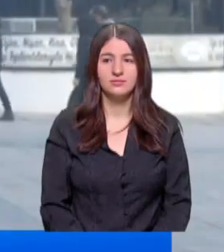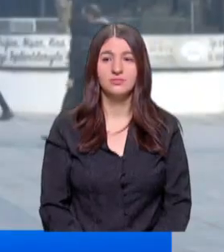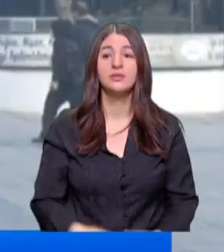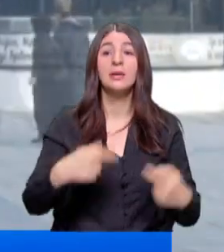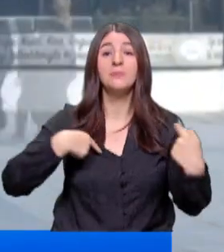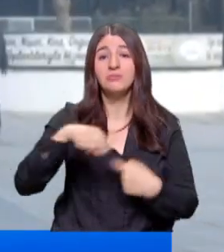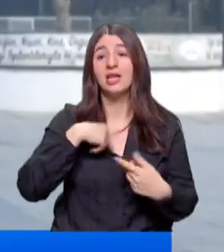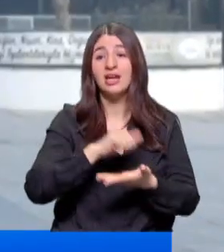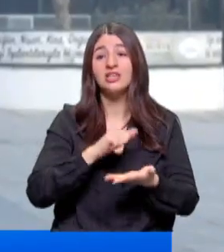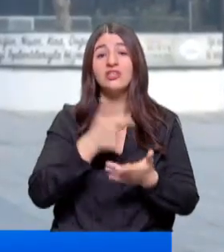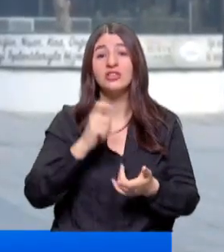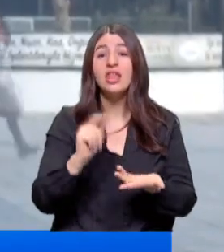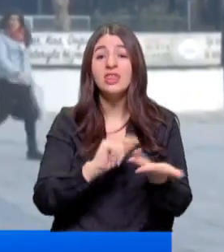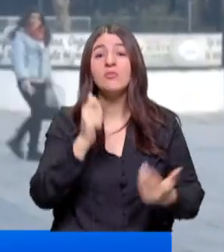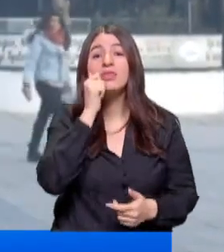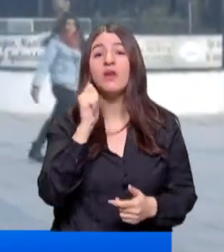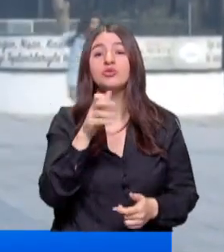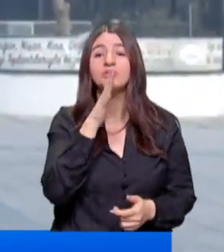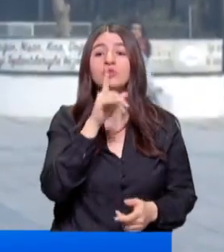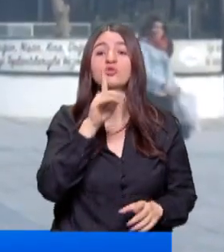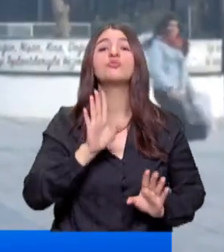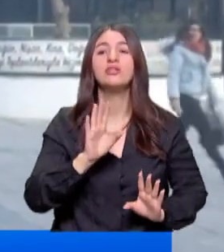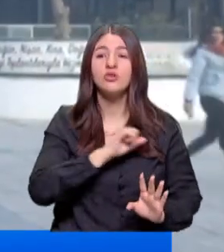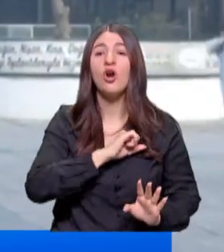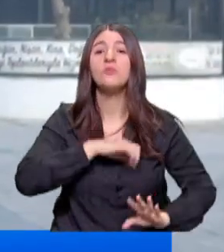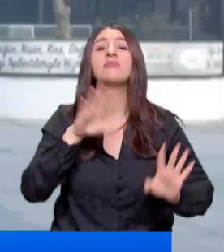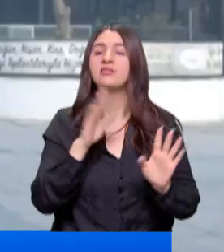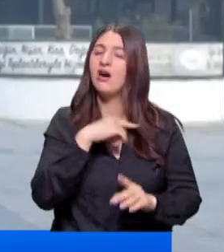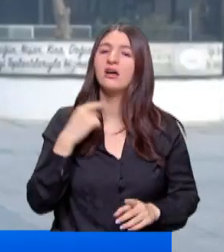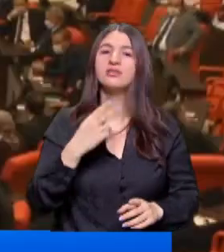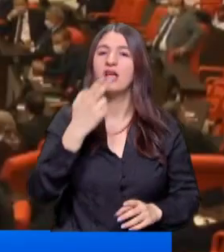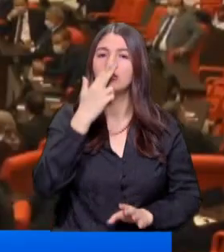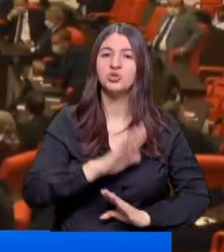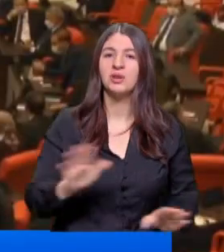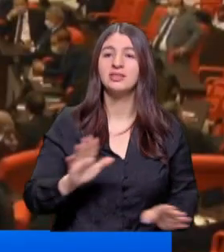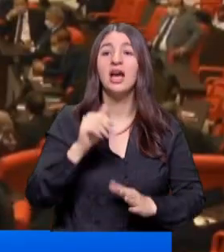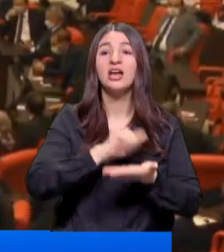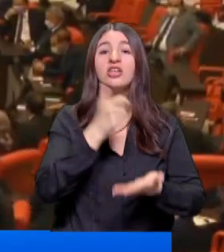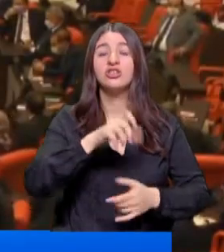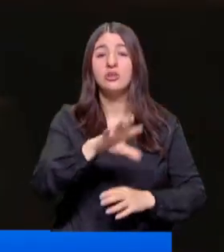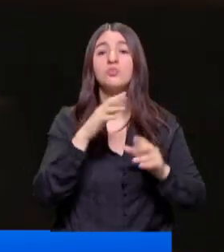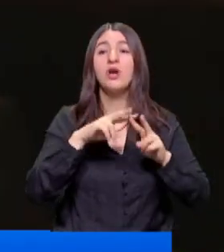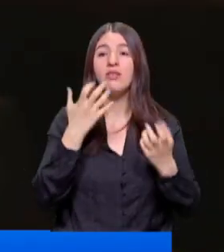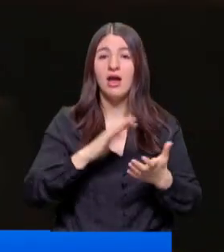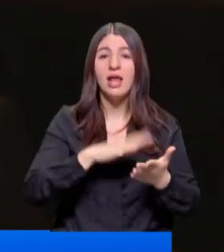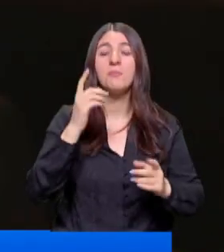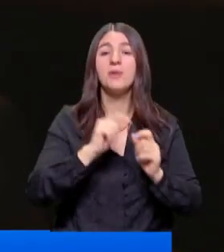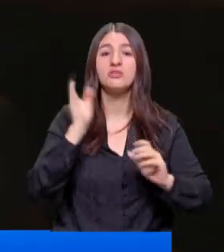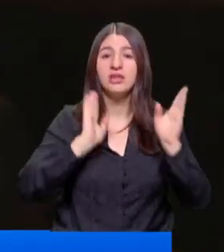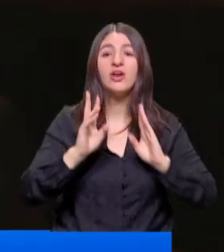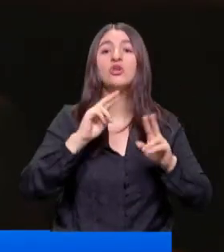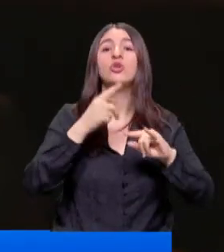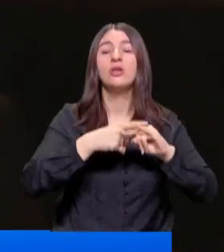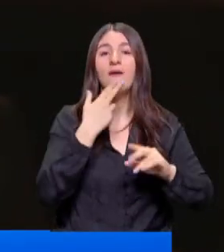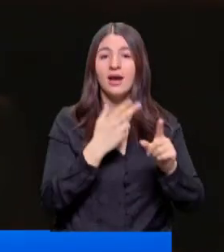Bizden gazeteciyiz kalemimizi namus bilir susmayız korkmayız ve asla da alışmasın Barış Pehlivan